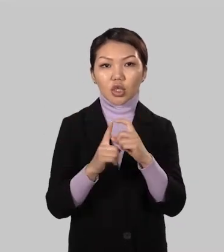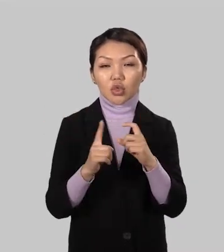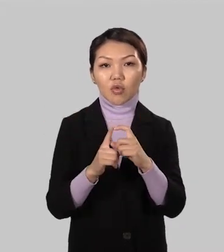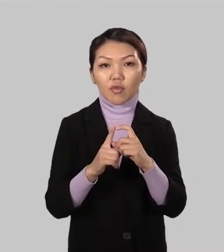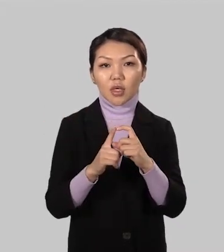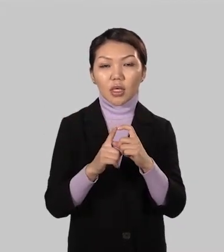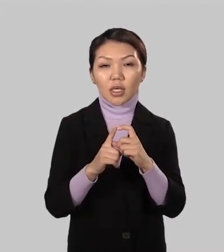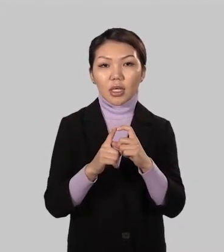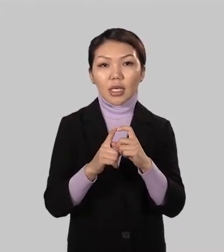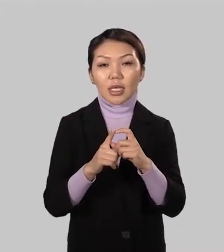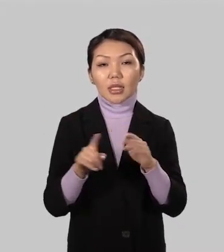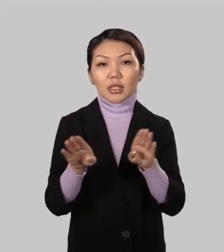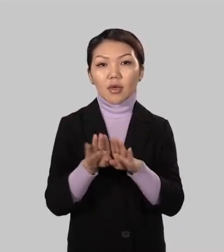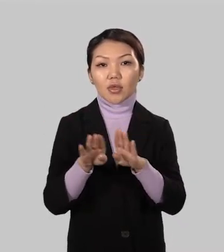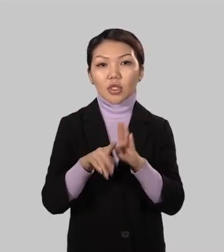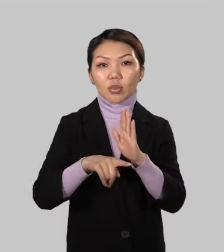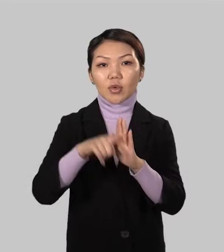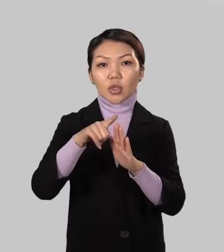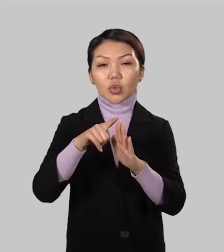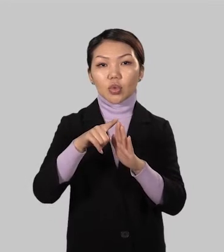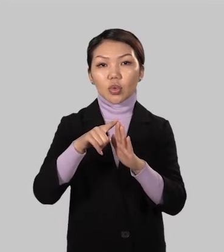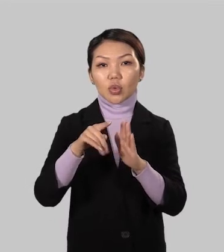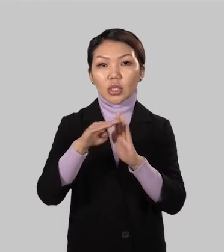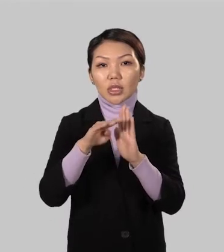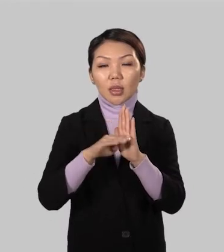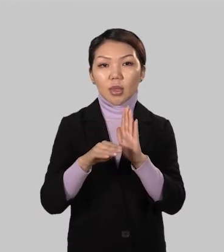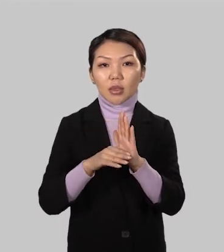сравнительную или превосходную степень